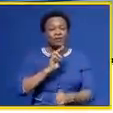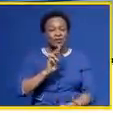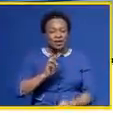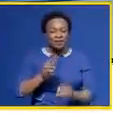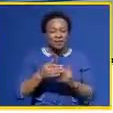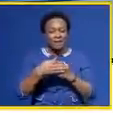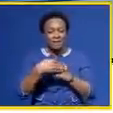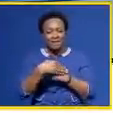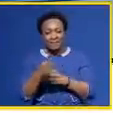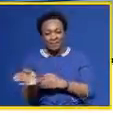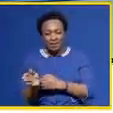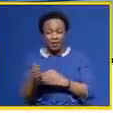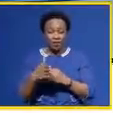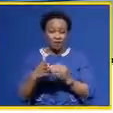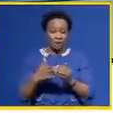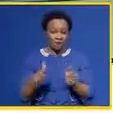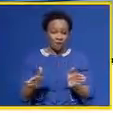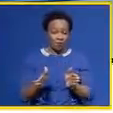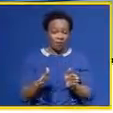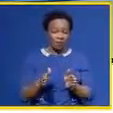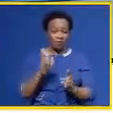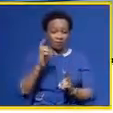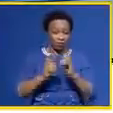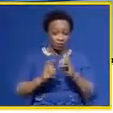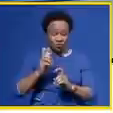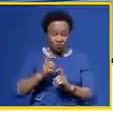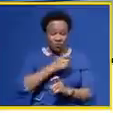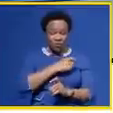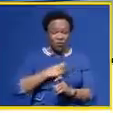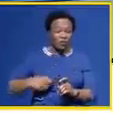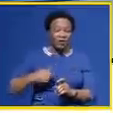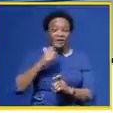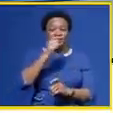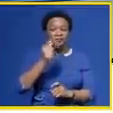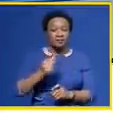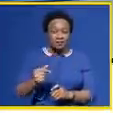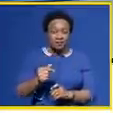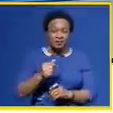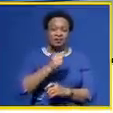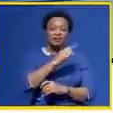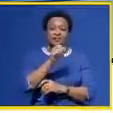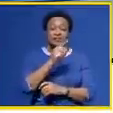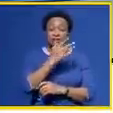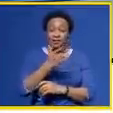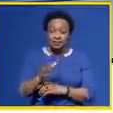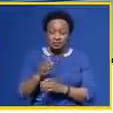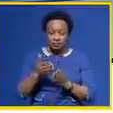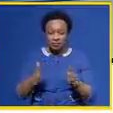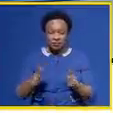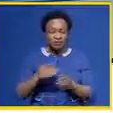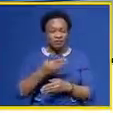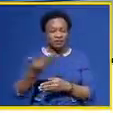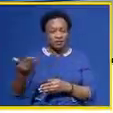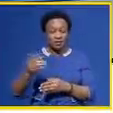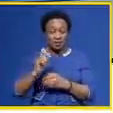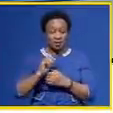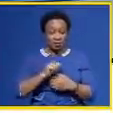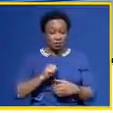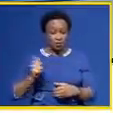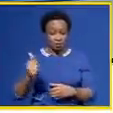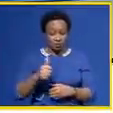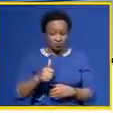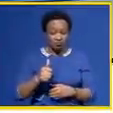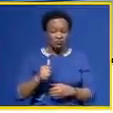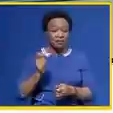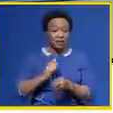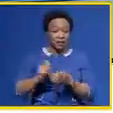kuchukua fomu za kuwania urais wa Tanzania na Zanzibar pamoja na nafasi nyingine za uwakilishi, katibu mkuu John Mnyika amesema matarajio